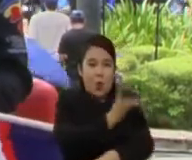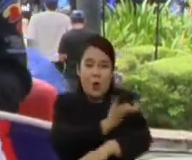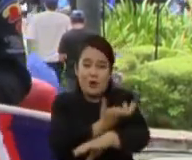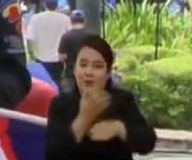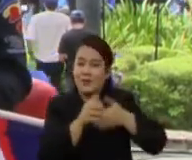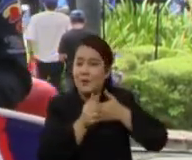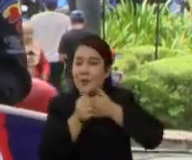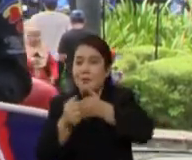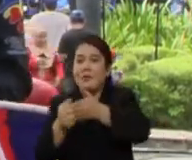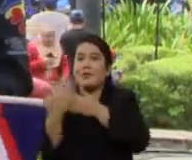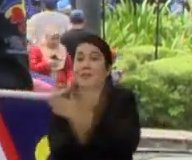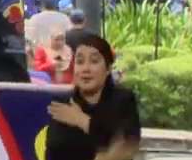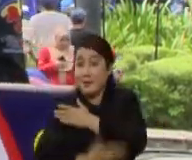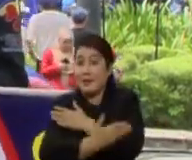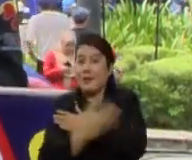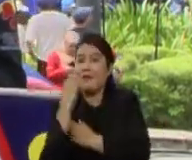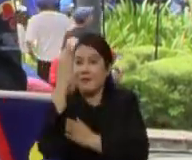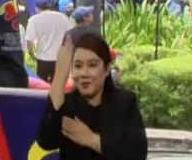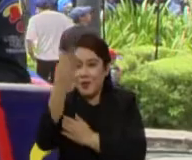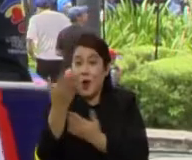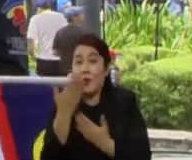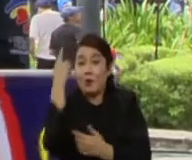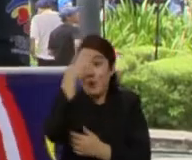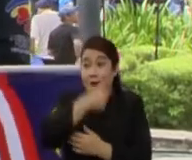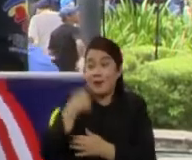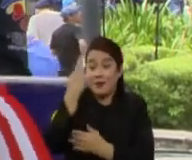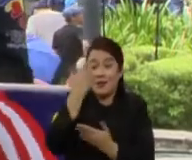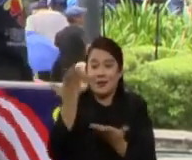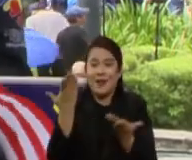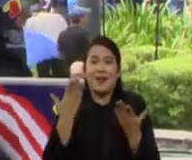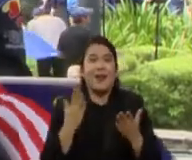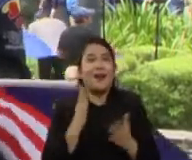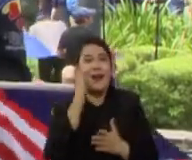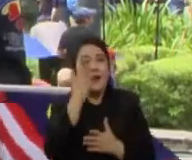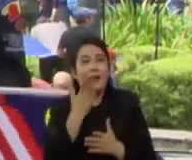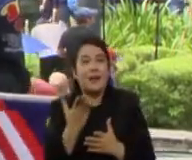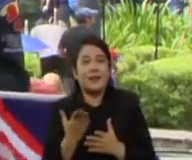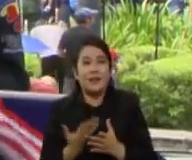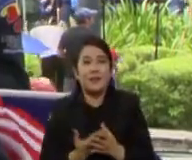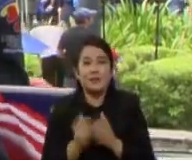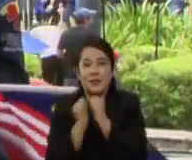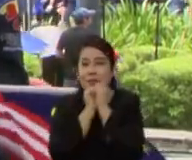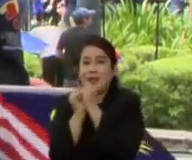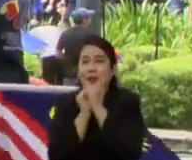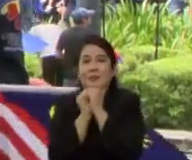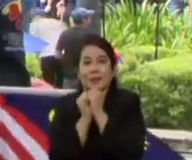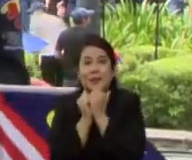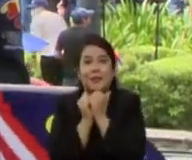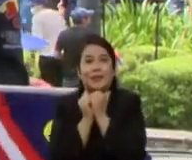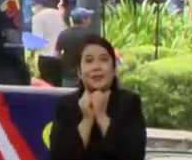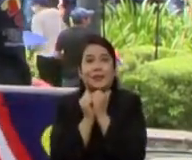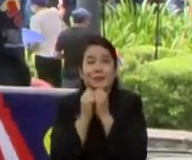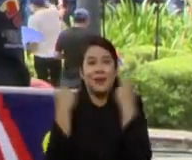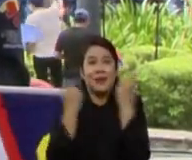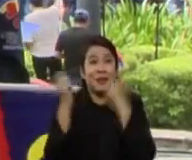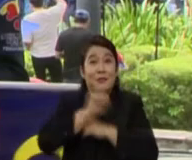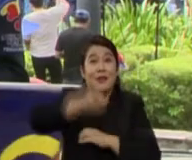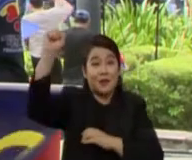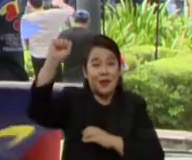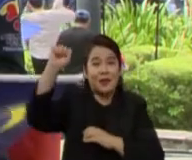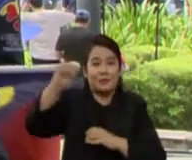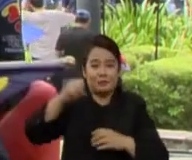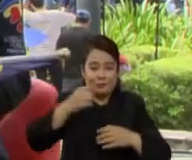kepimpinan negara pada masa akan datang. Wajah yang bakal mengisi kemerdekaan dan juga nilai jati diri di